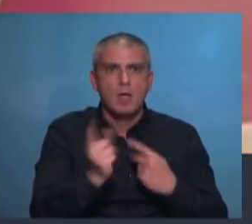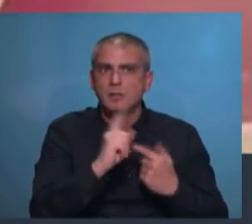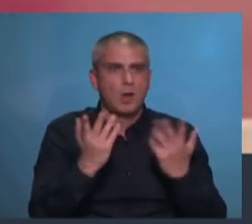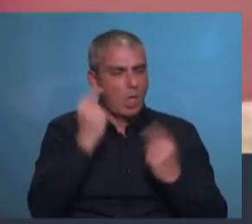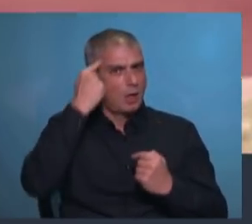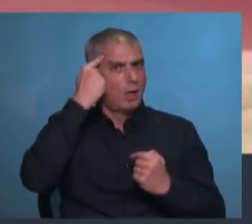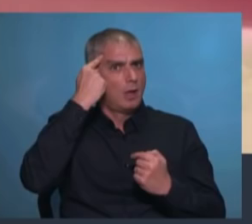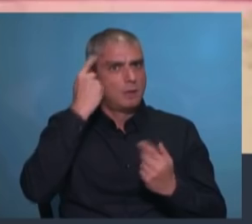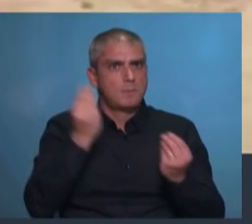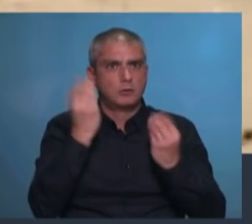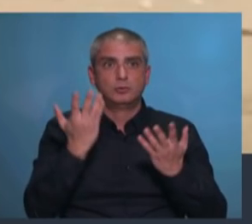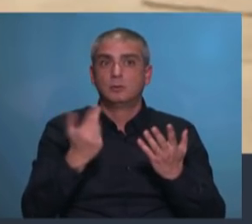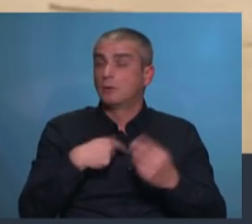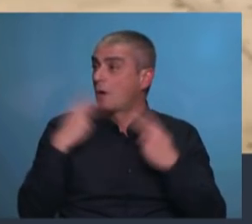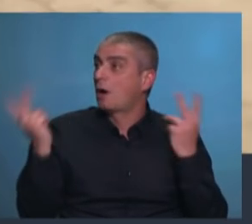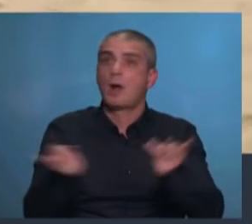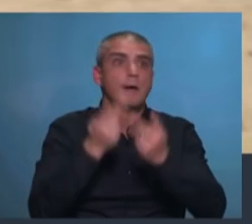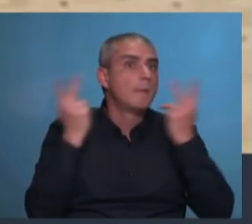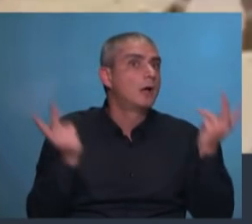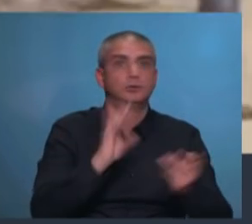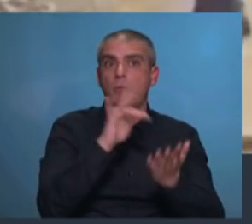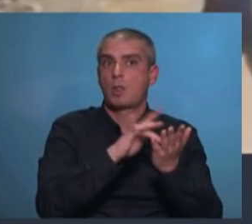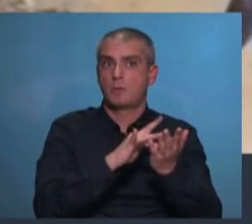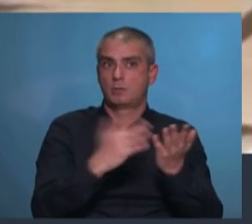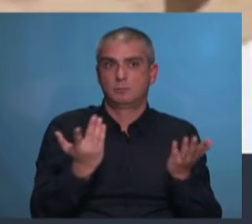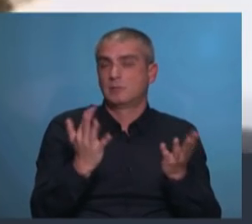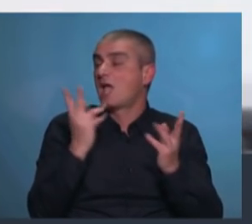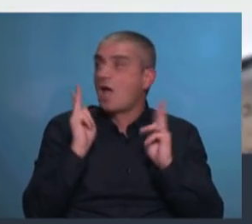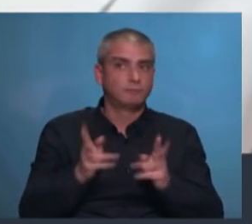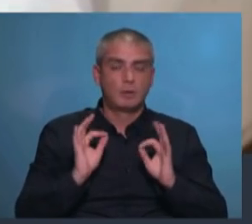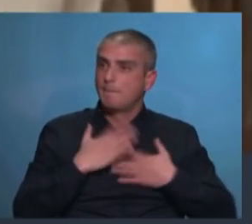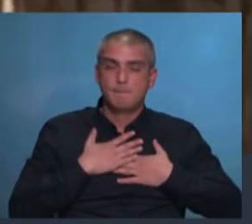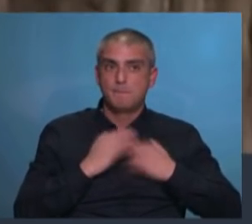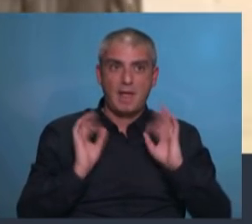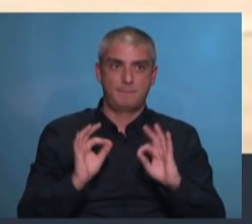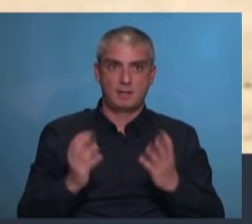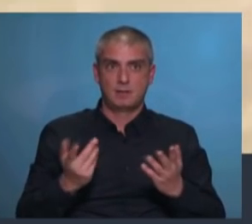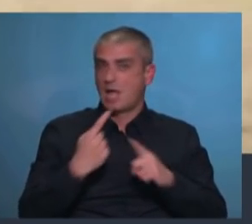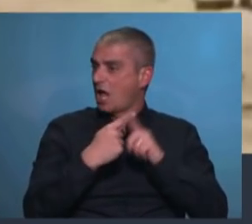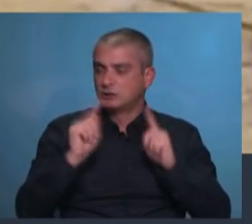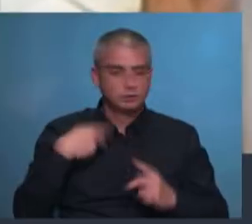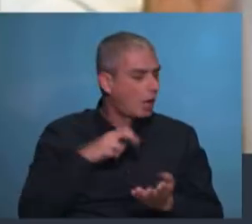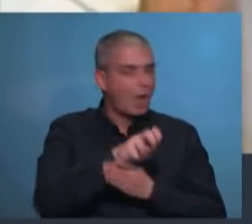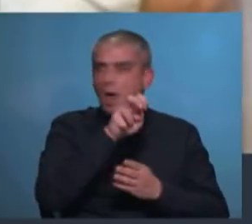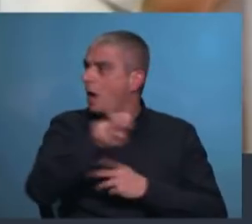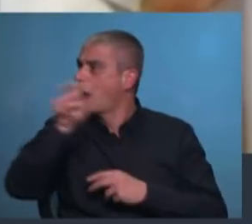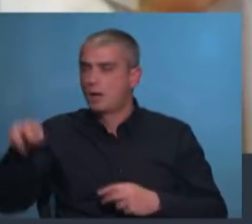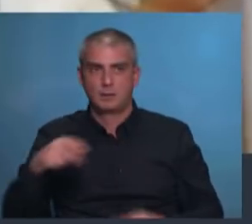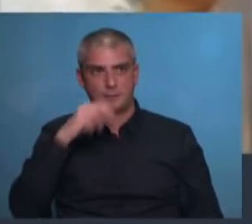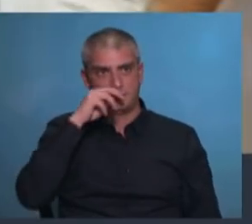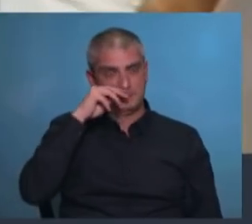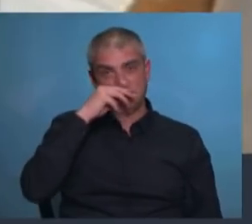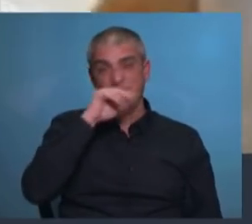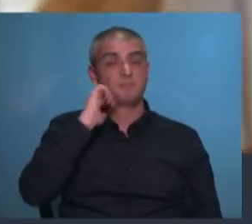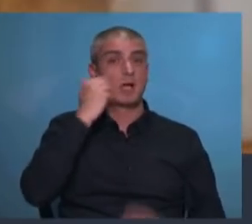קופץ לכם לראש? חיפשנו אותה בכל מקום כאילו שרי, באמת, אני חצי שעה הליכה משם. מחר